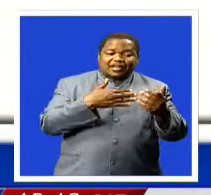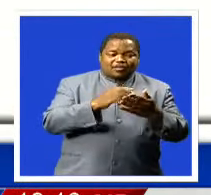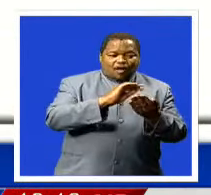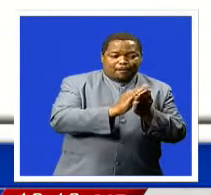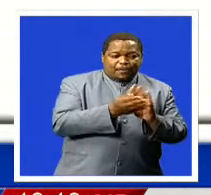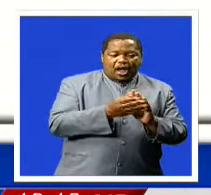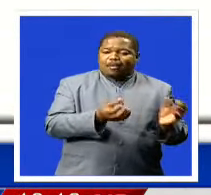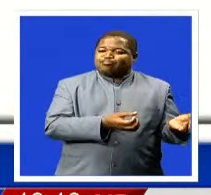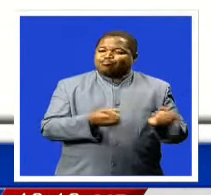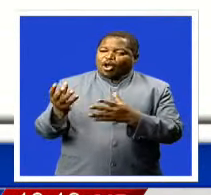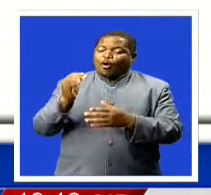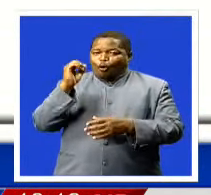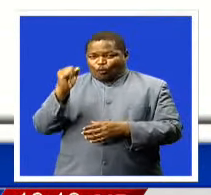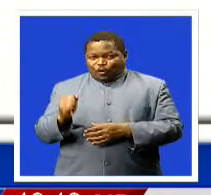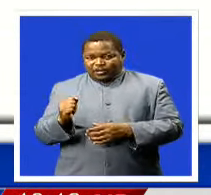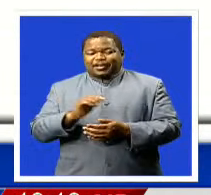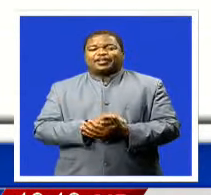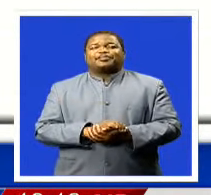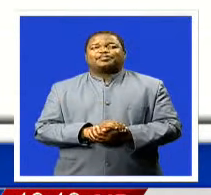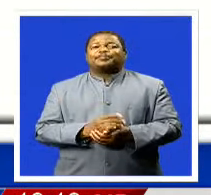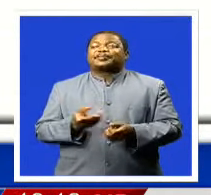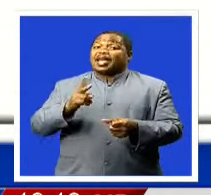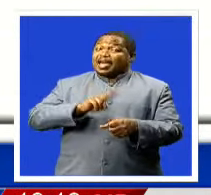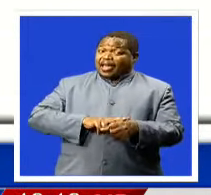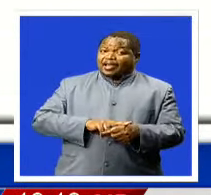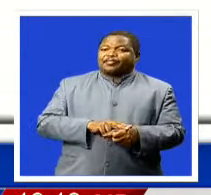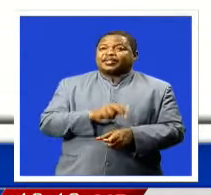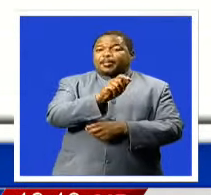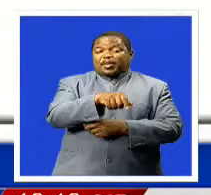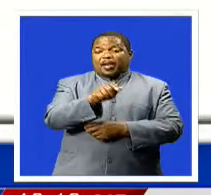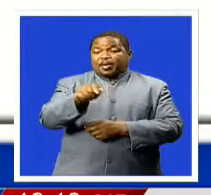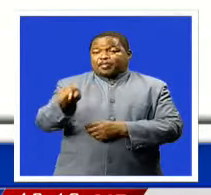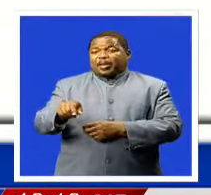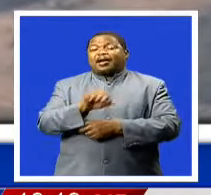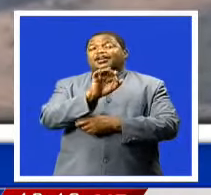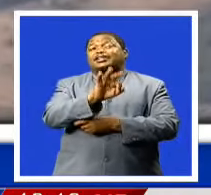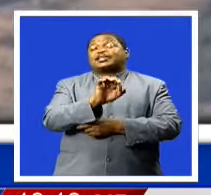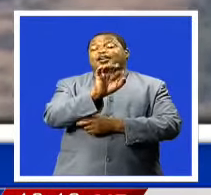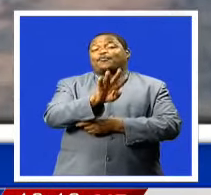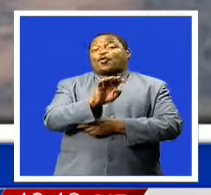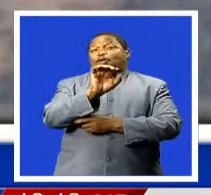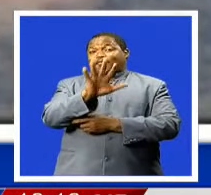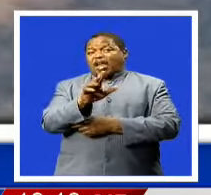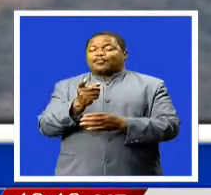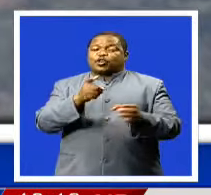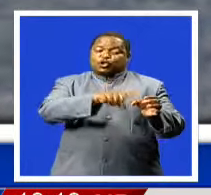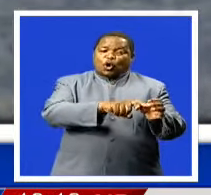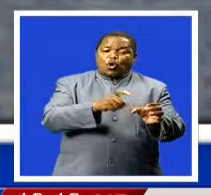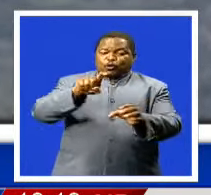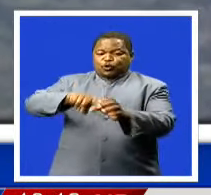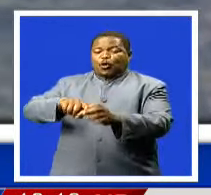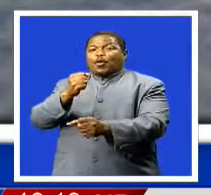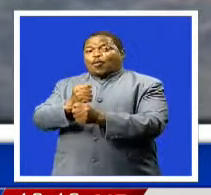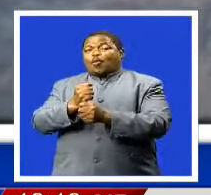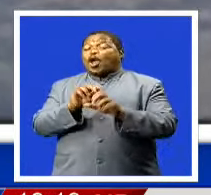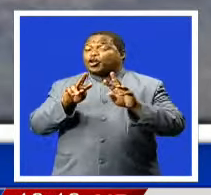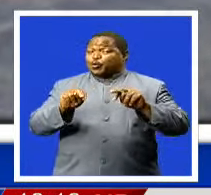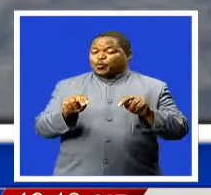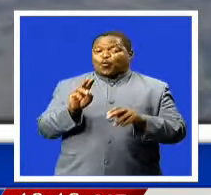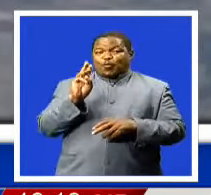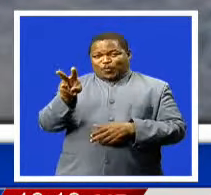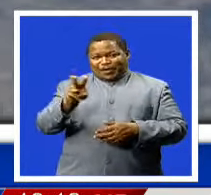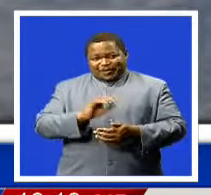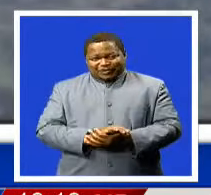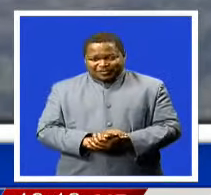kube nemisebenti lengu 345 letawakheka ngato tekuvakasha Tindzabeni Eswatini TV kubika